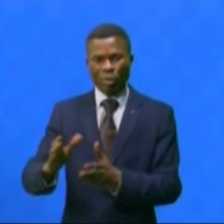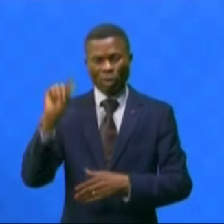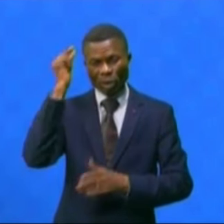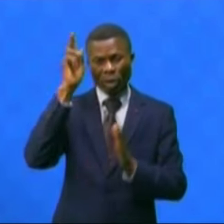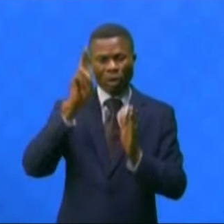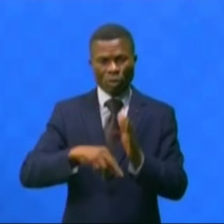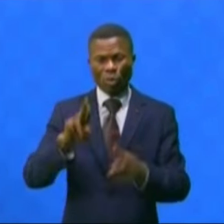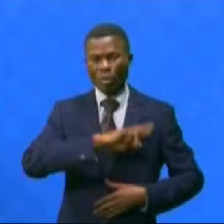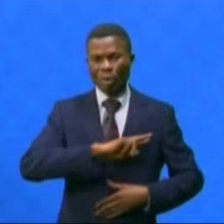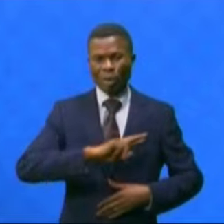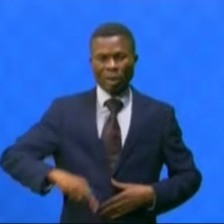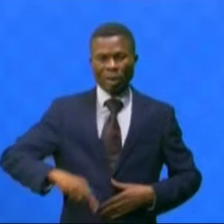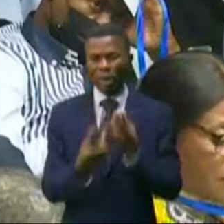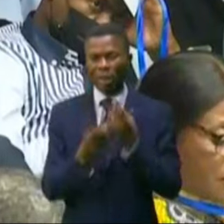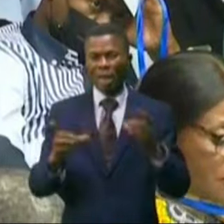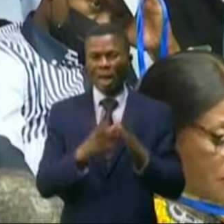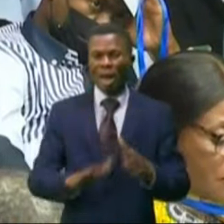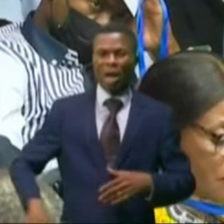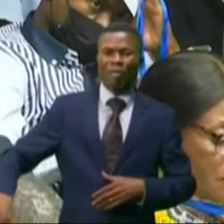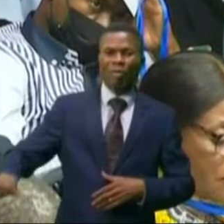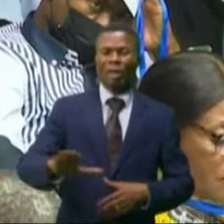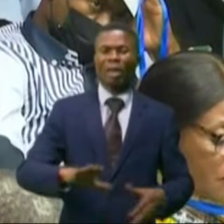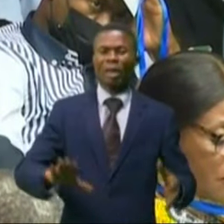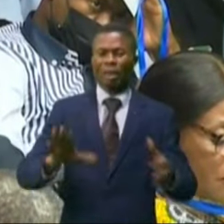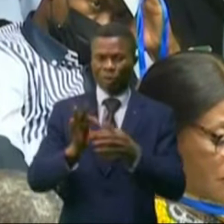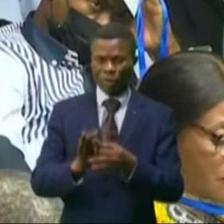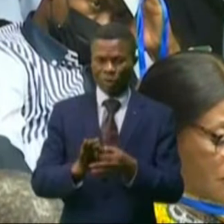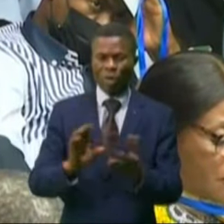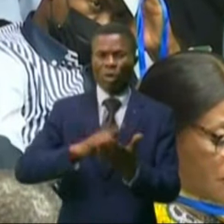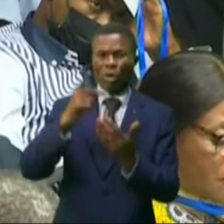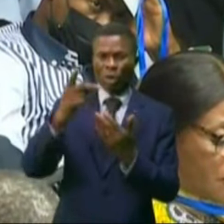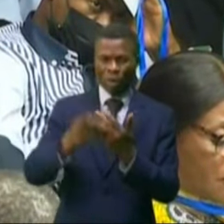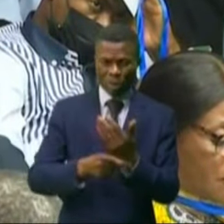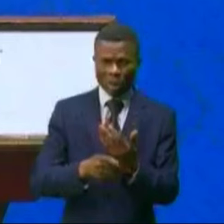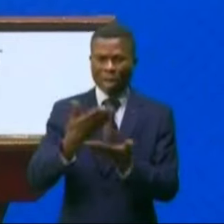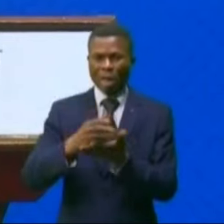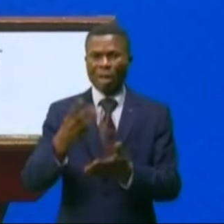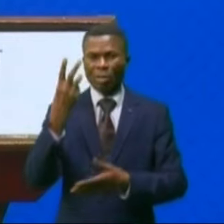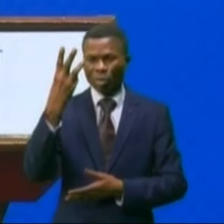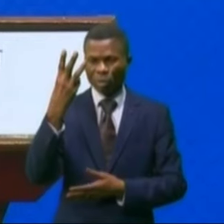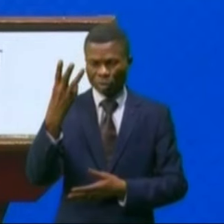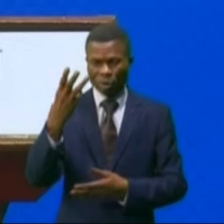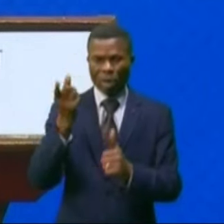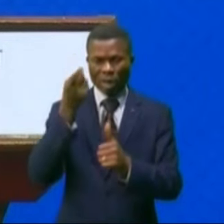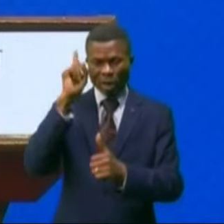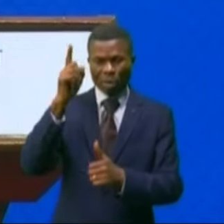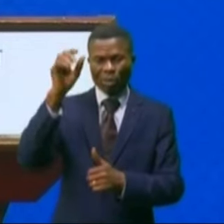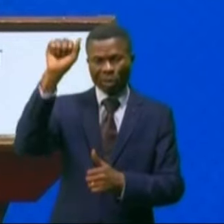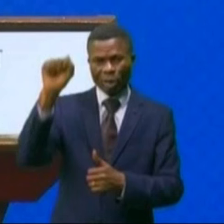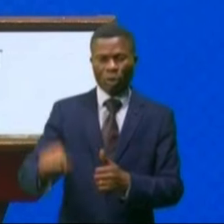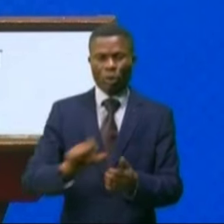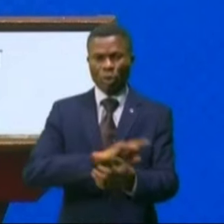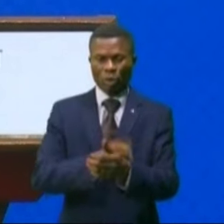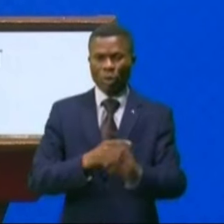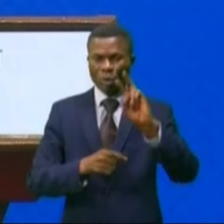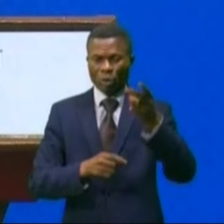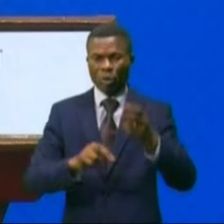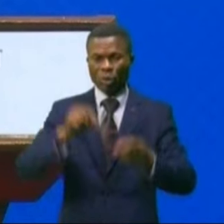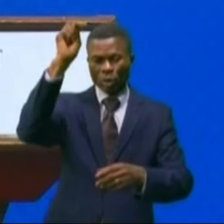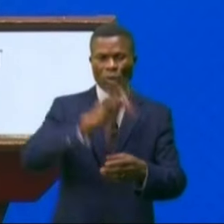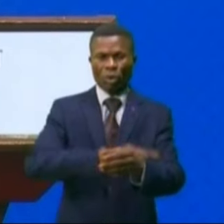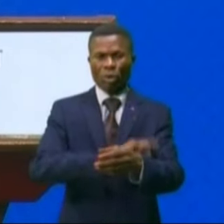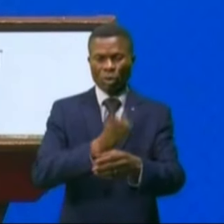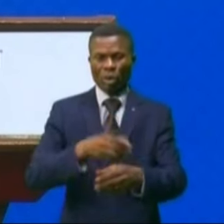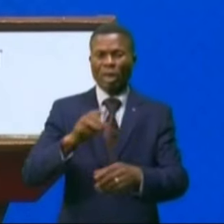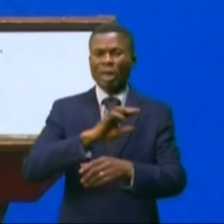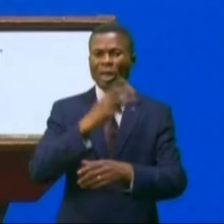de la RDC et les Nations Unies. Ce plan est structuré en trois phases. La première couvre le sud Kivu, la deuxième le nord Kivu et la